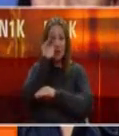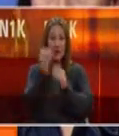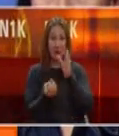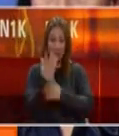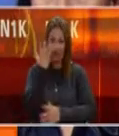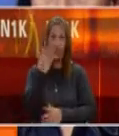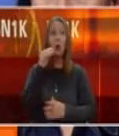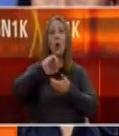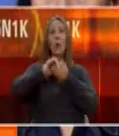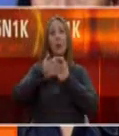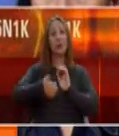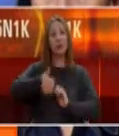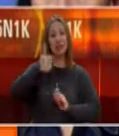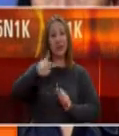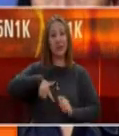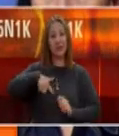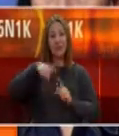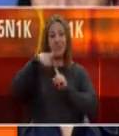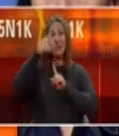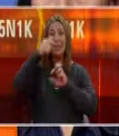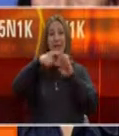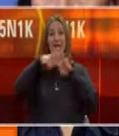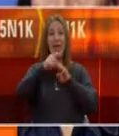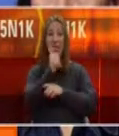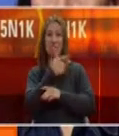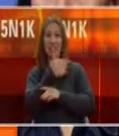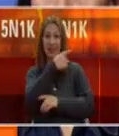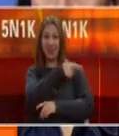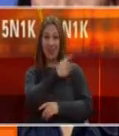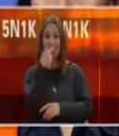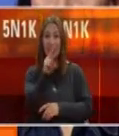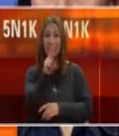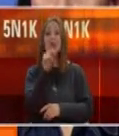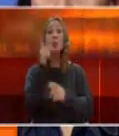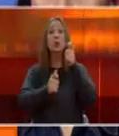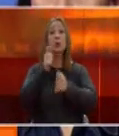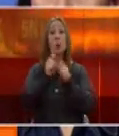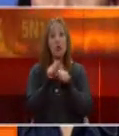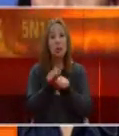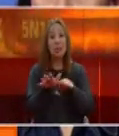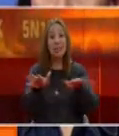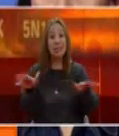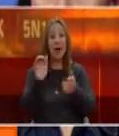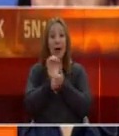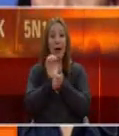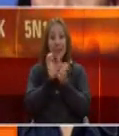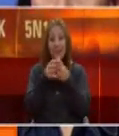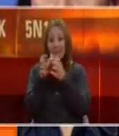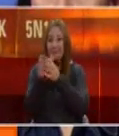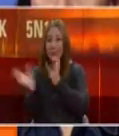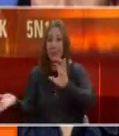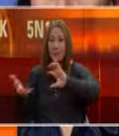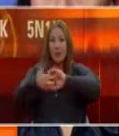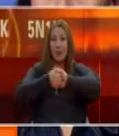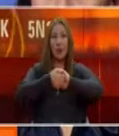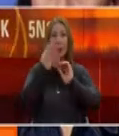Ben kooperatif başkanıyım. İzmir Tire ilçesinde 2000 süt üreticisini, küçük aile işletmelerini birlikteliğini